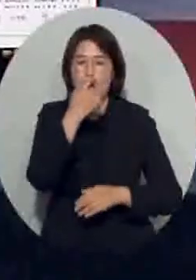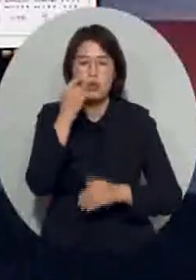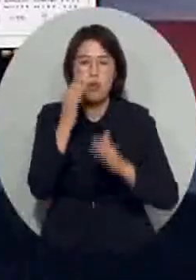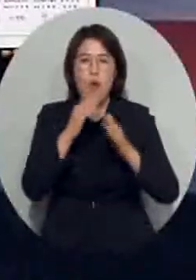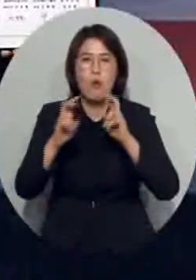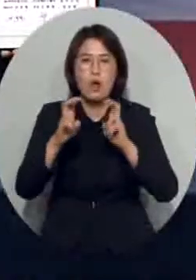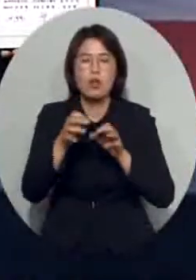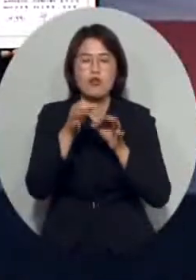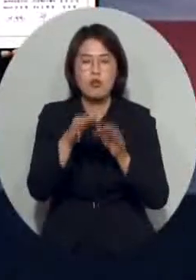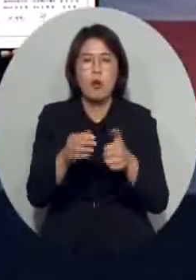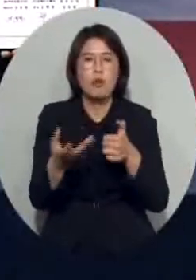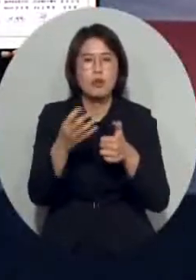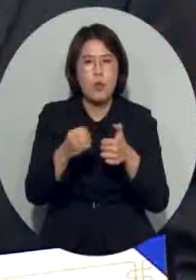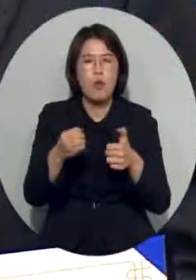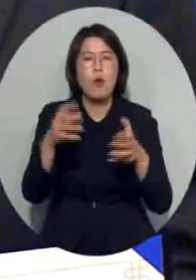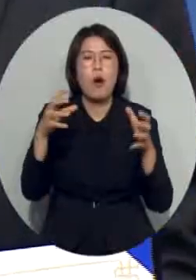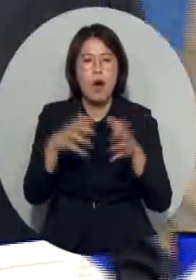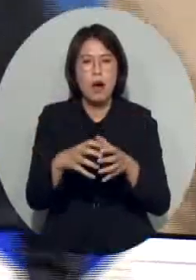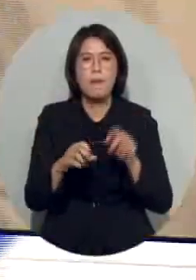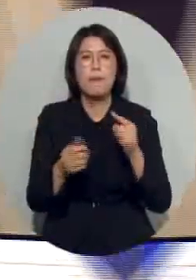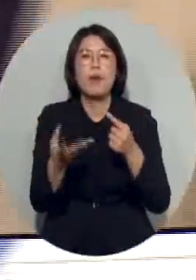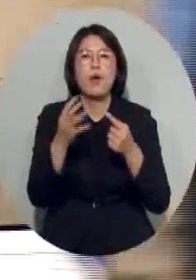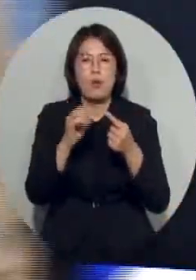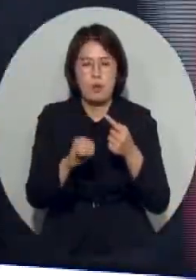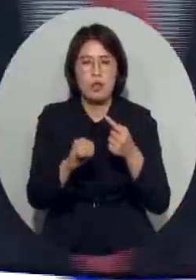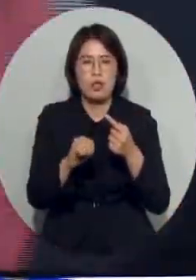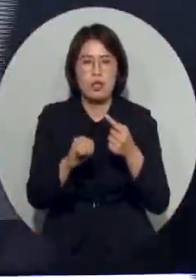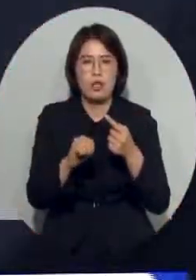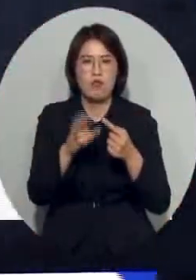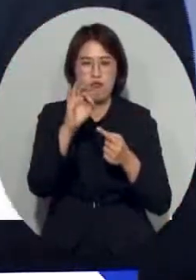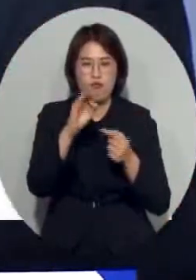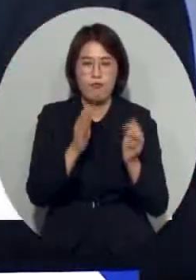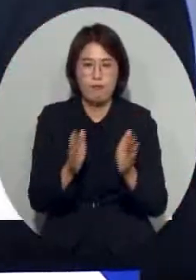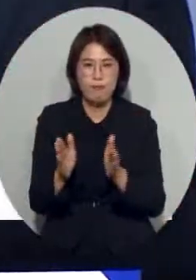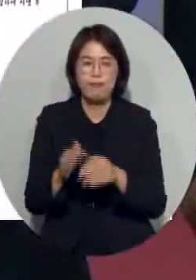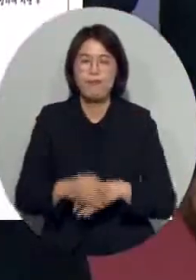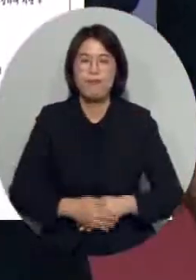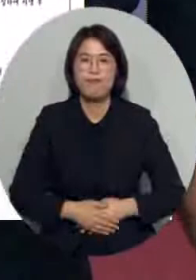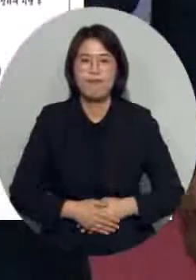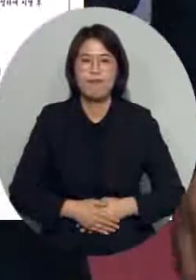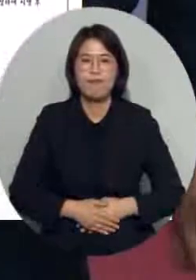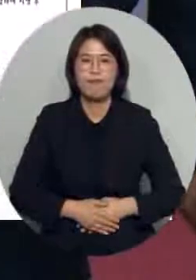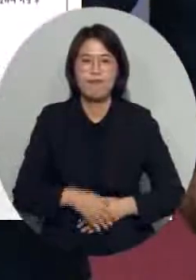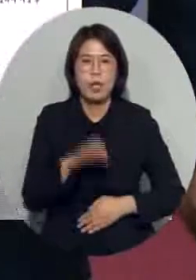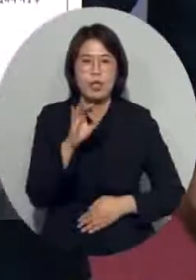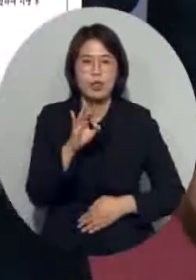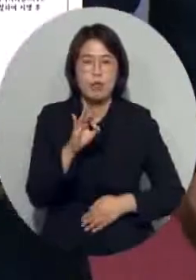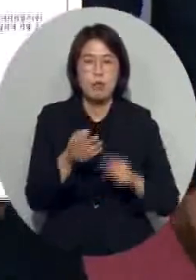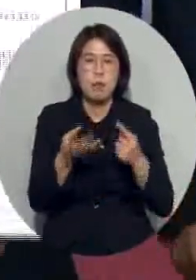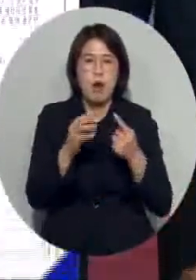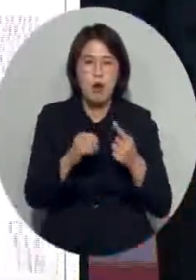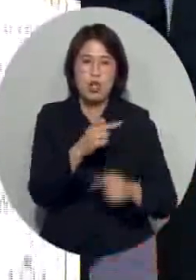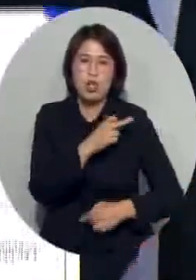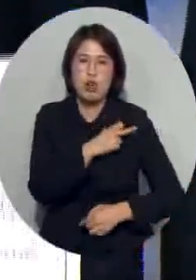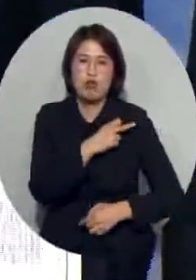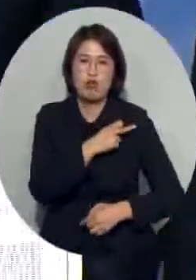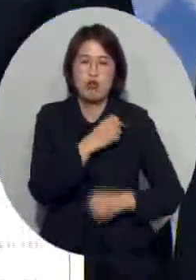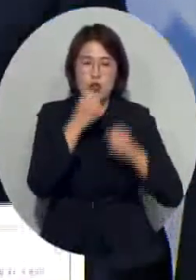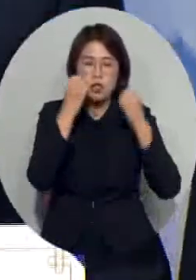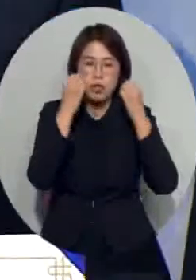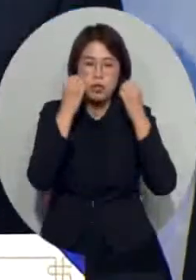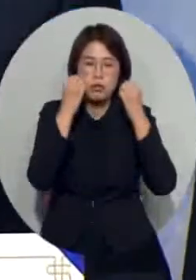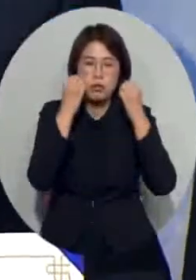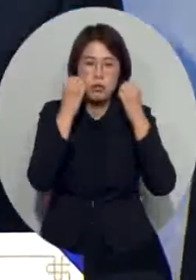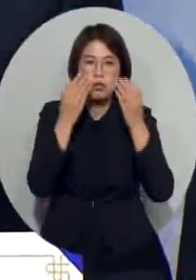등에서 투자할 50억 원을 더해 모두 100억 원 규모의 자금이 마련됐습니다. 이 자금은 모두 영주의 청년 창업